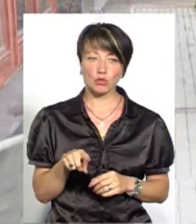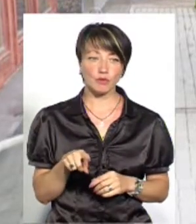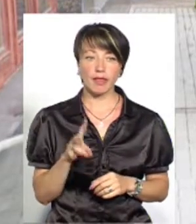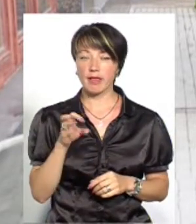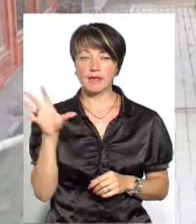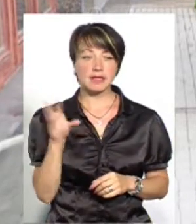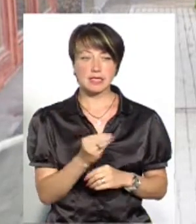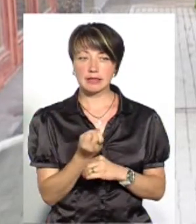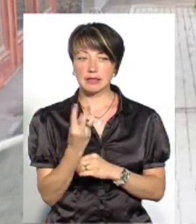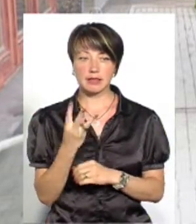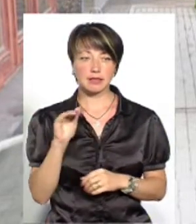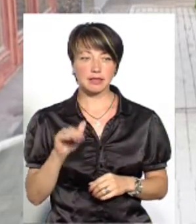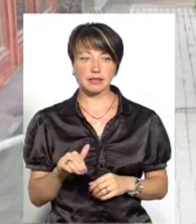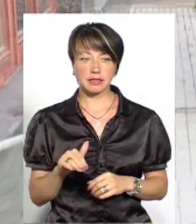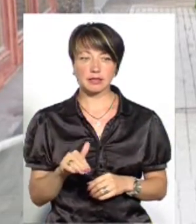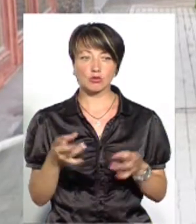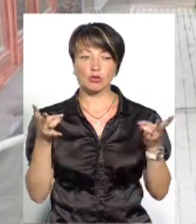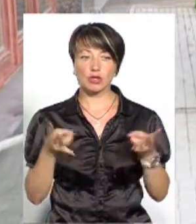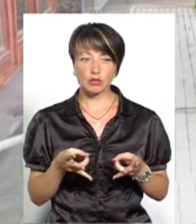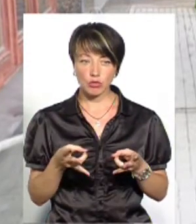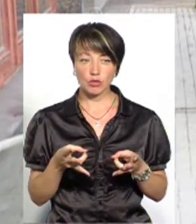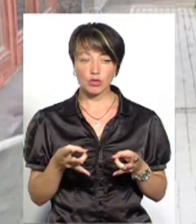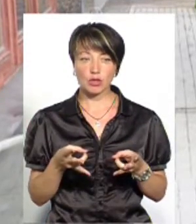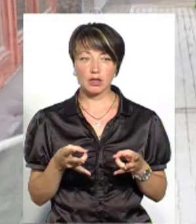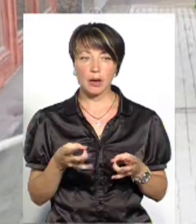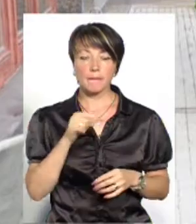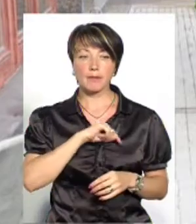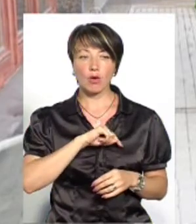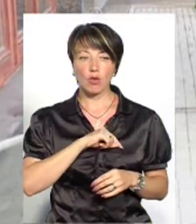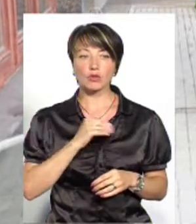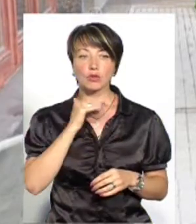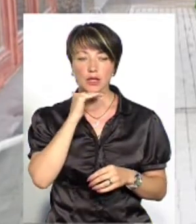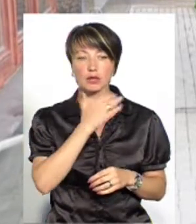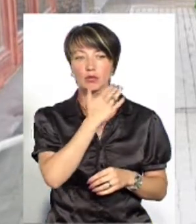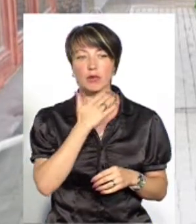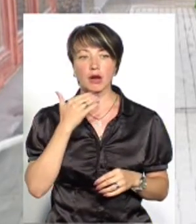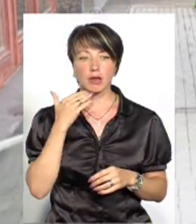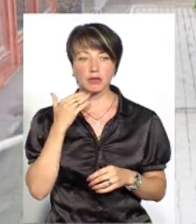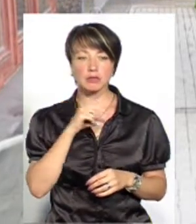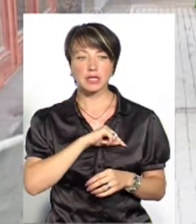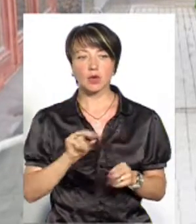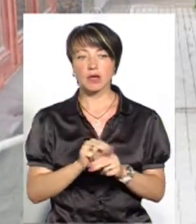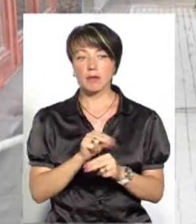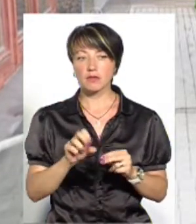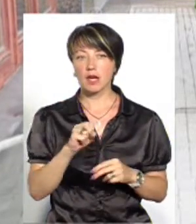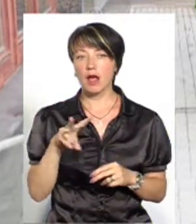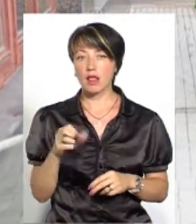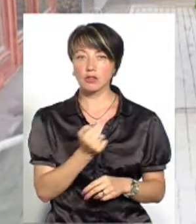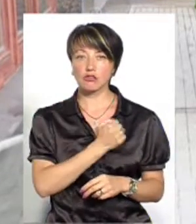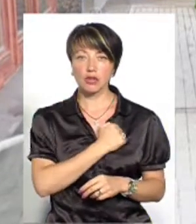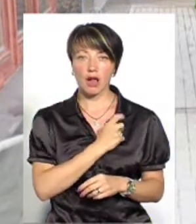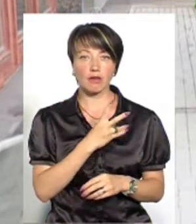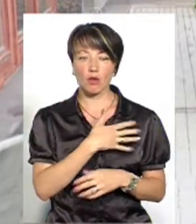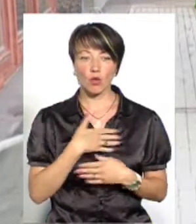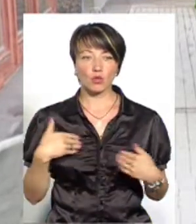всі 13 тисяч безумовно потребують. Психологів достатньо багато, психотерапевтів, але, на жаль, не